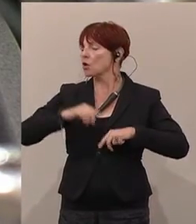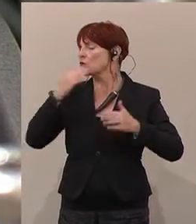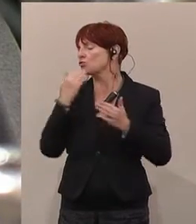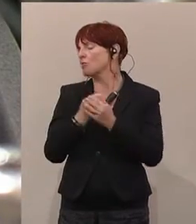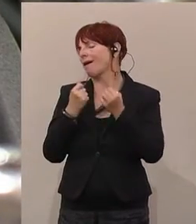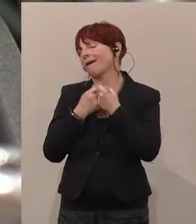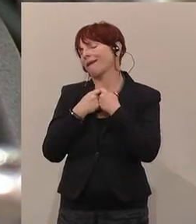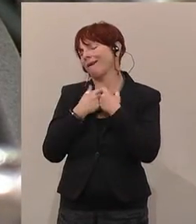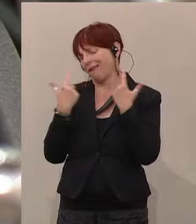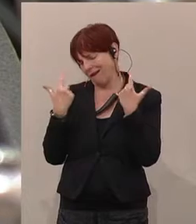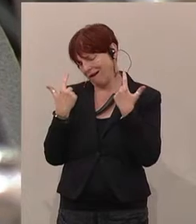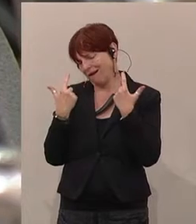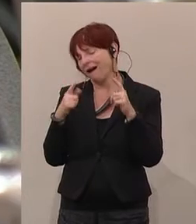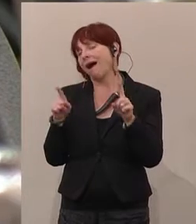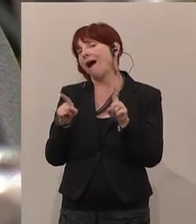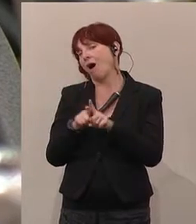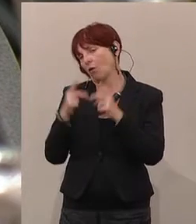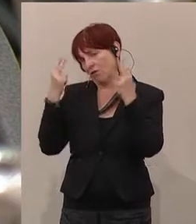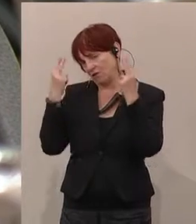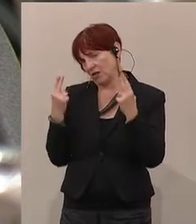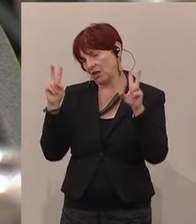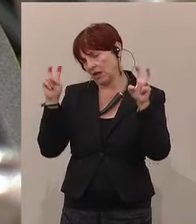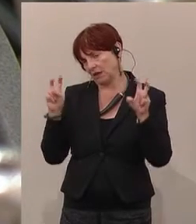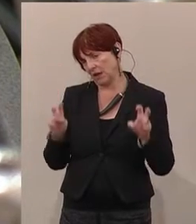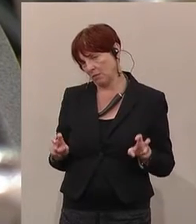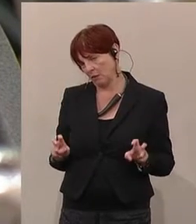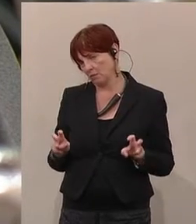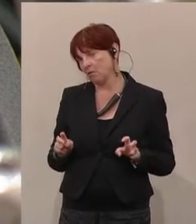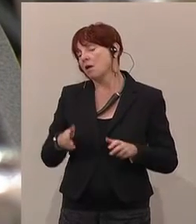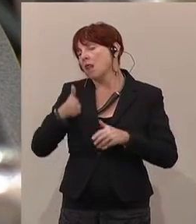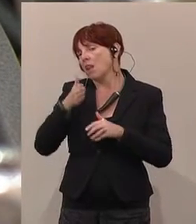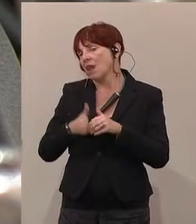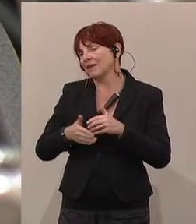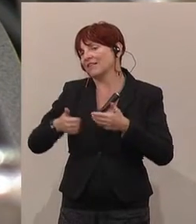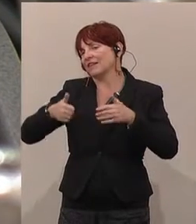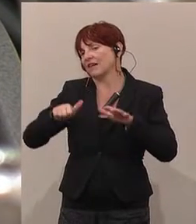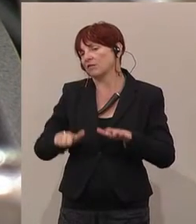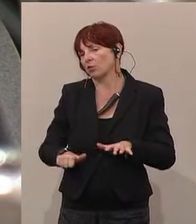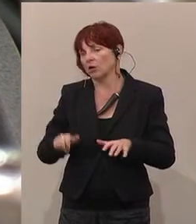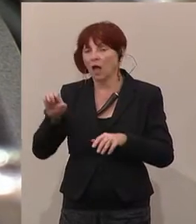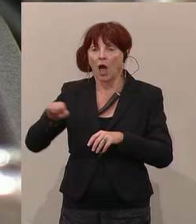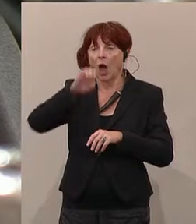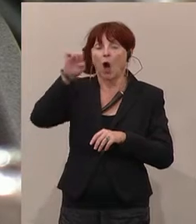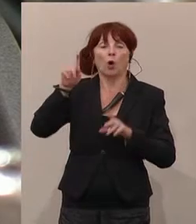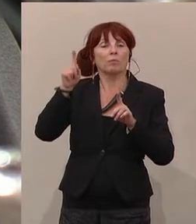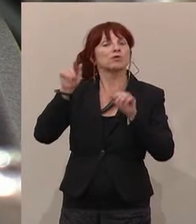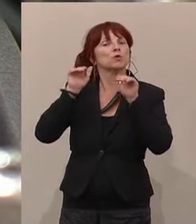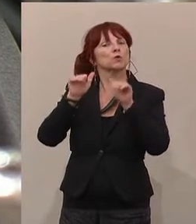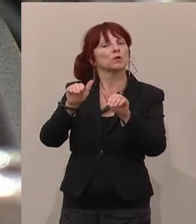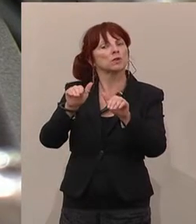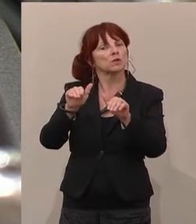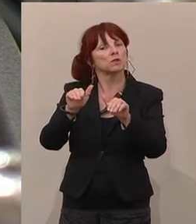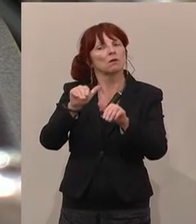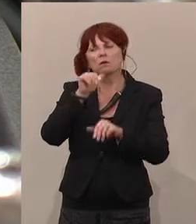weiß eben auch den Ton angeben, die nächsten 6 Monate. Ein Europa, das schützt. Keine